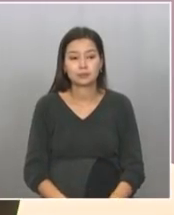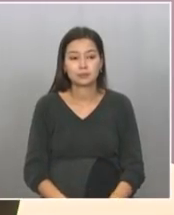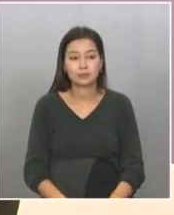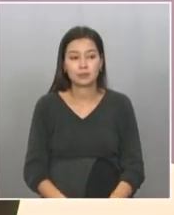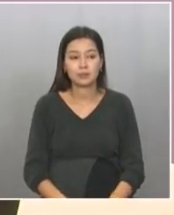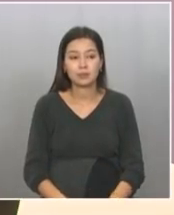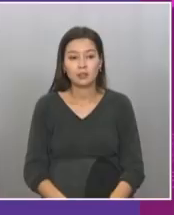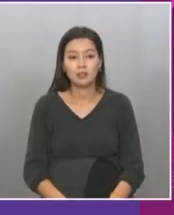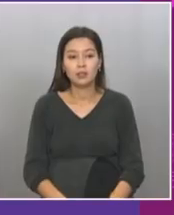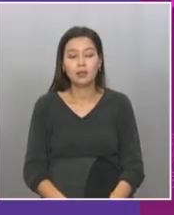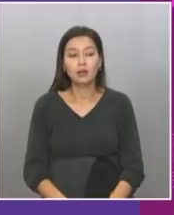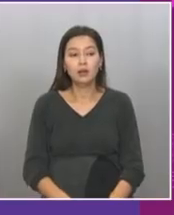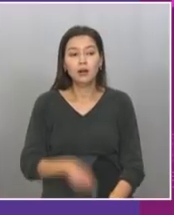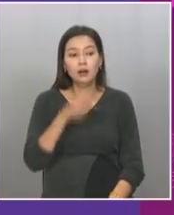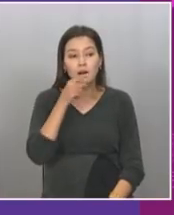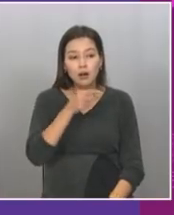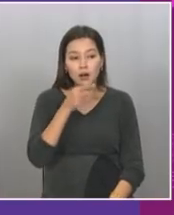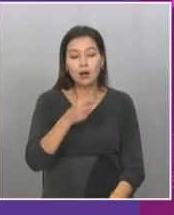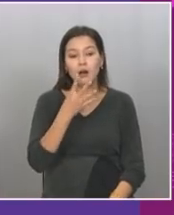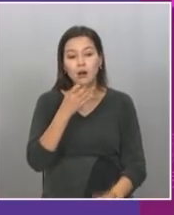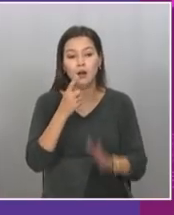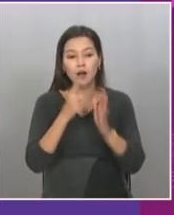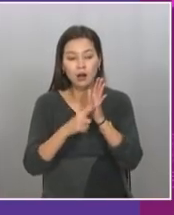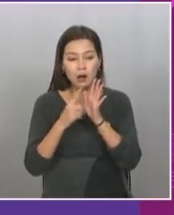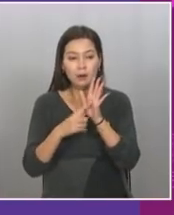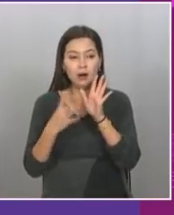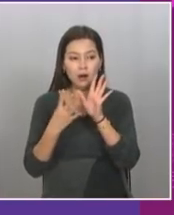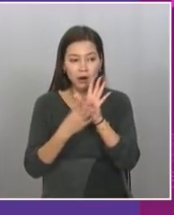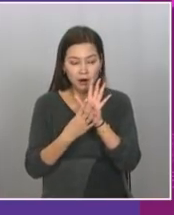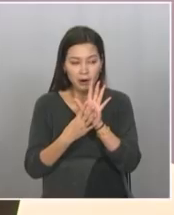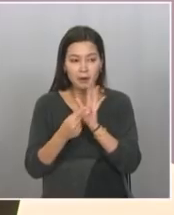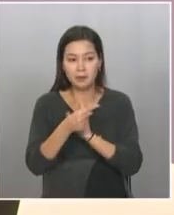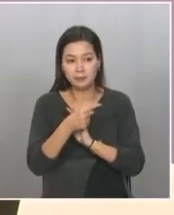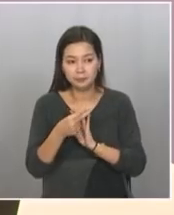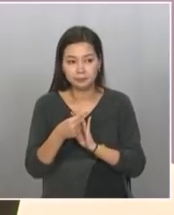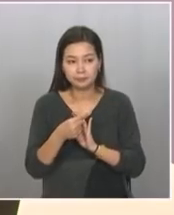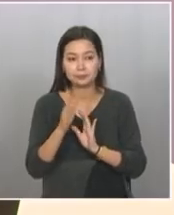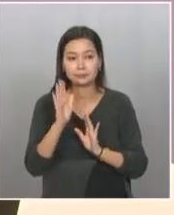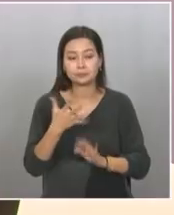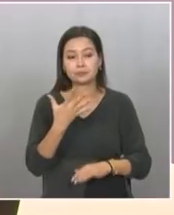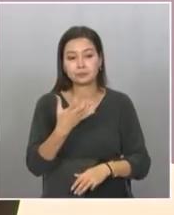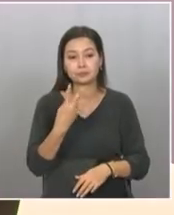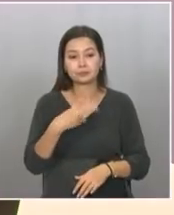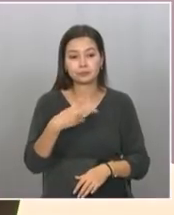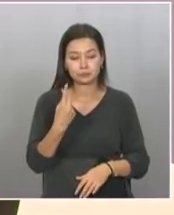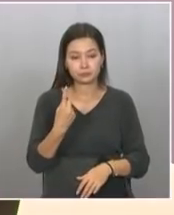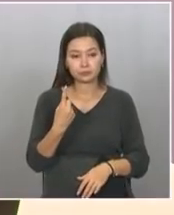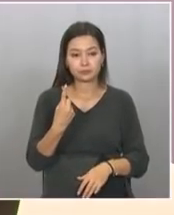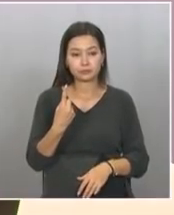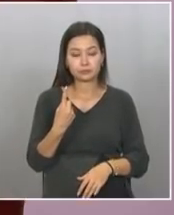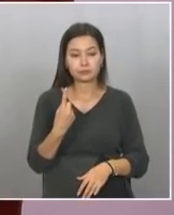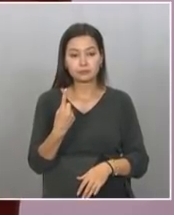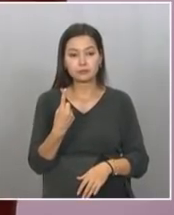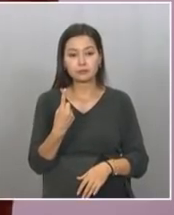Мың санынан 479 сан азайтсақ, айырманың мәні 521-ге тең